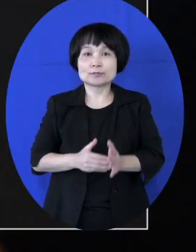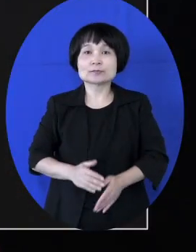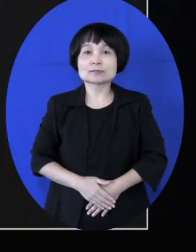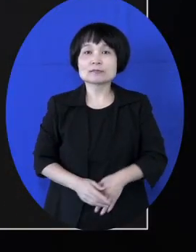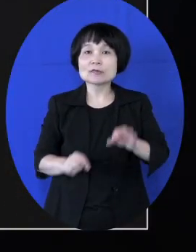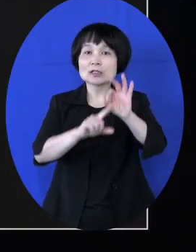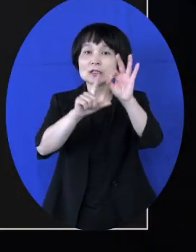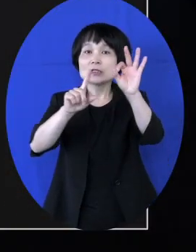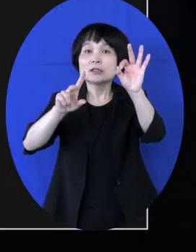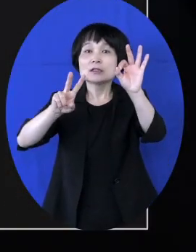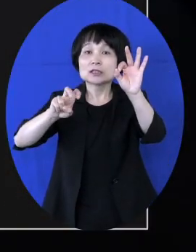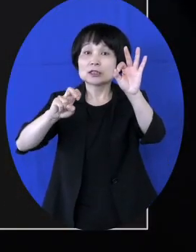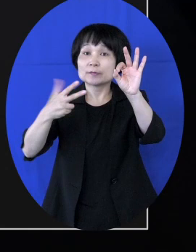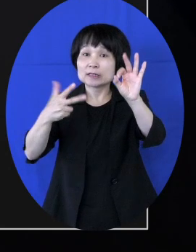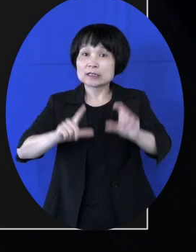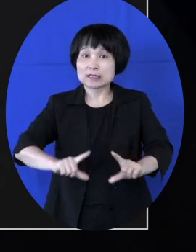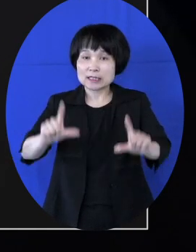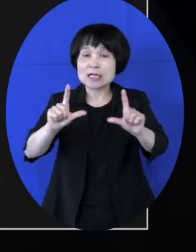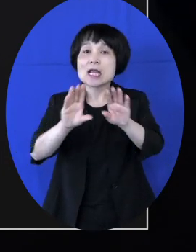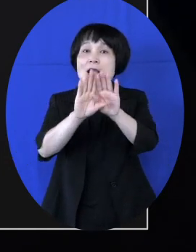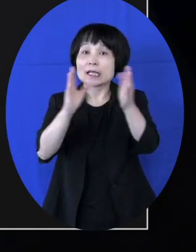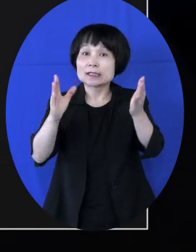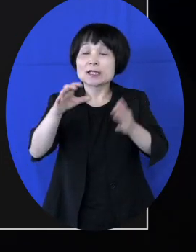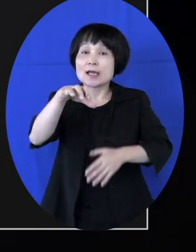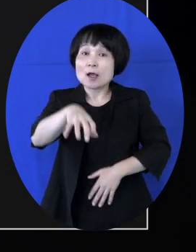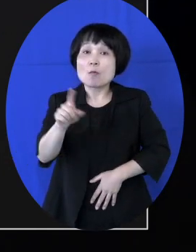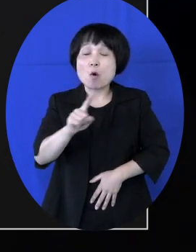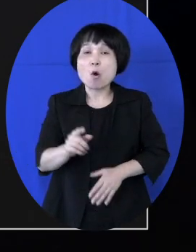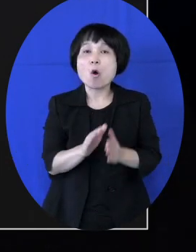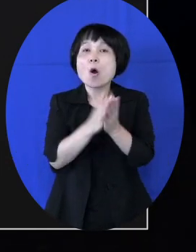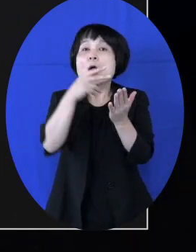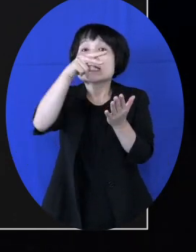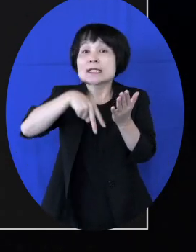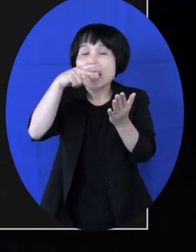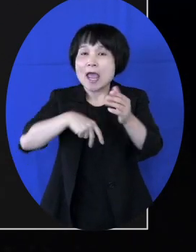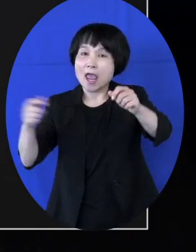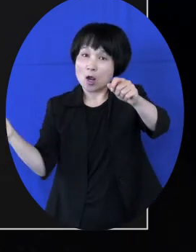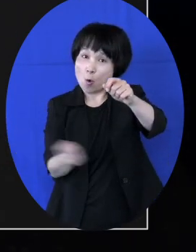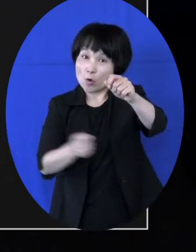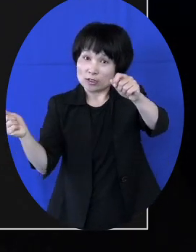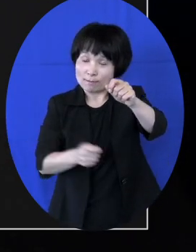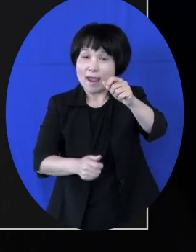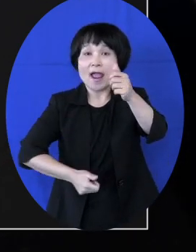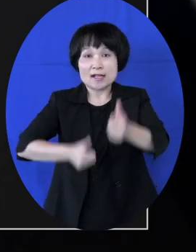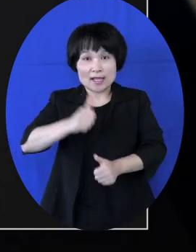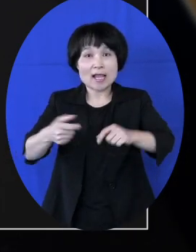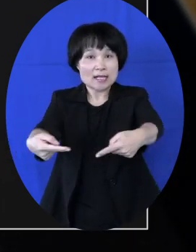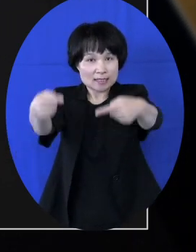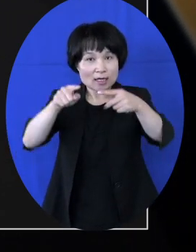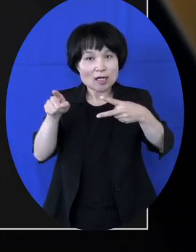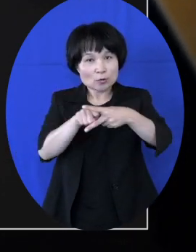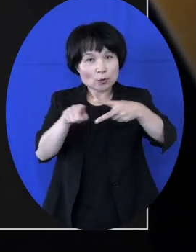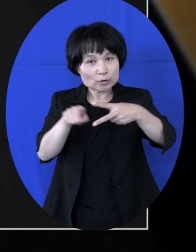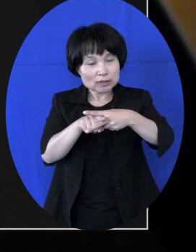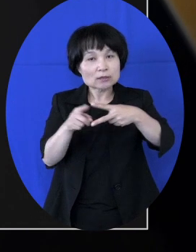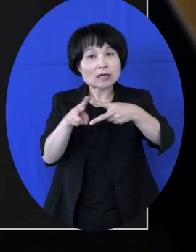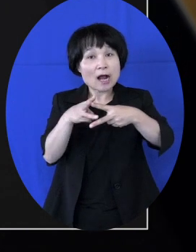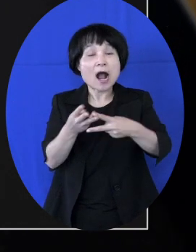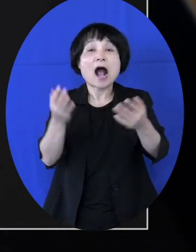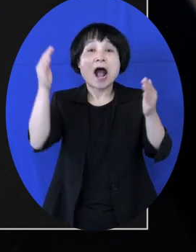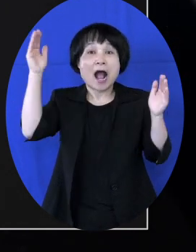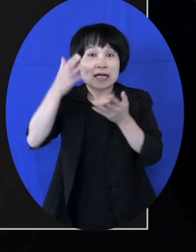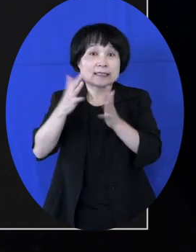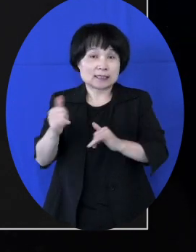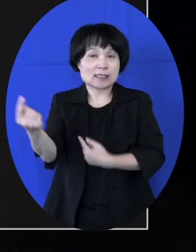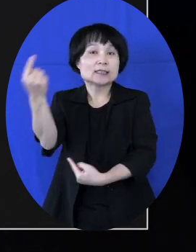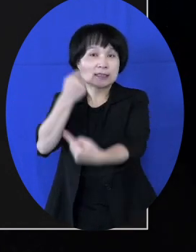10월 27일에 개최될 2018 올해의 책 독서 골든벨 대회에 참가할 초등학생을 선착순으로 모집합니다. 많은